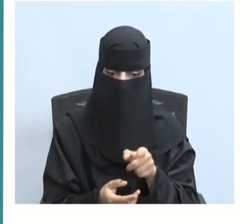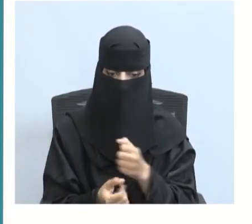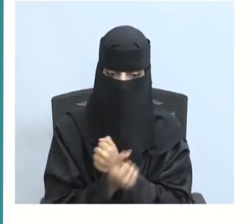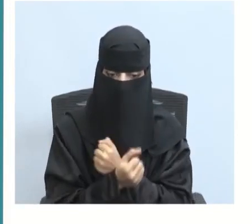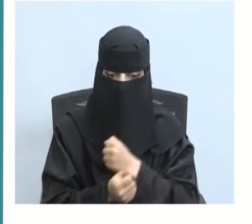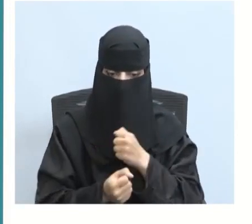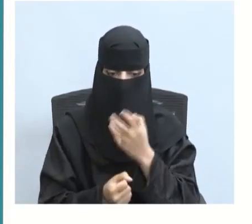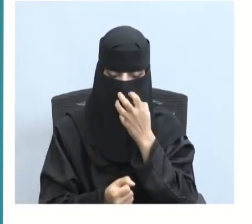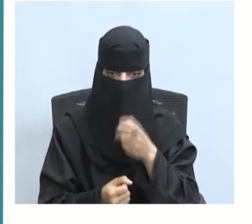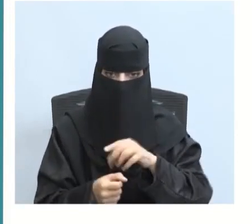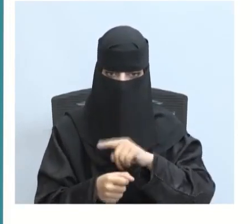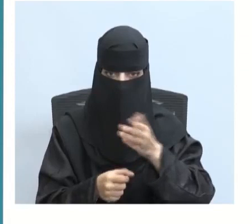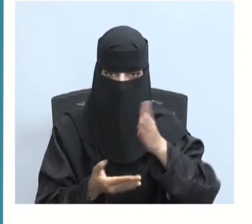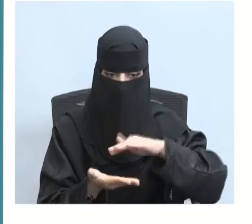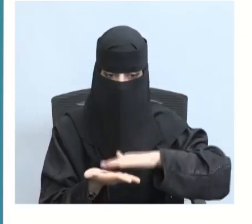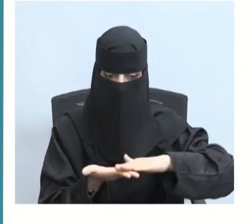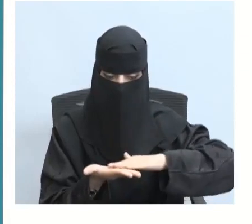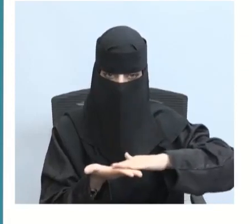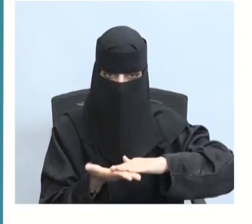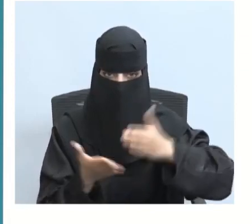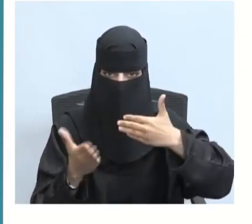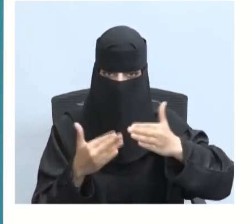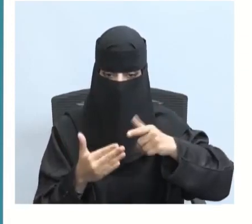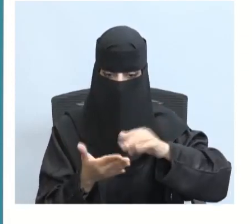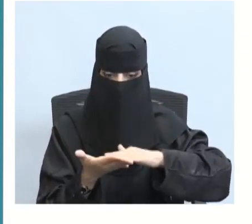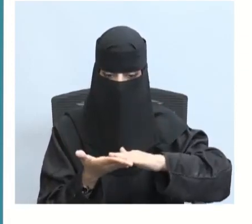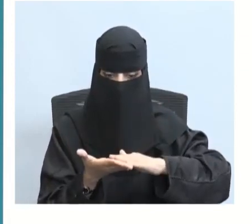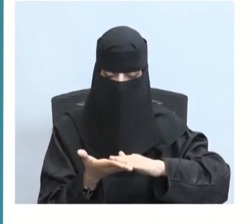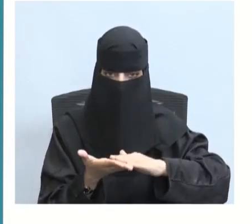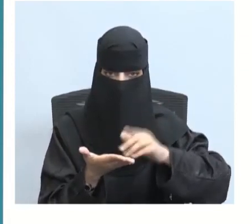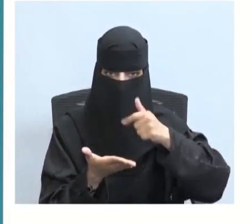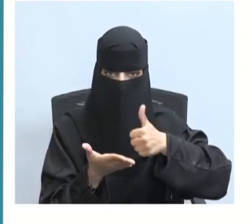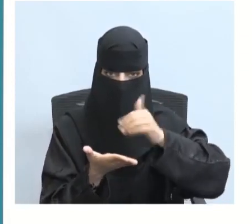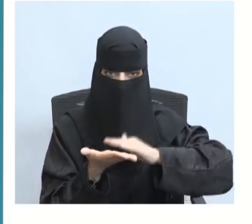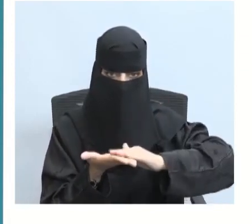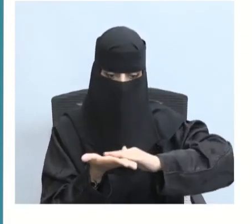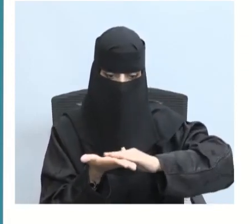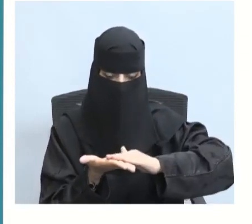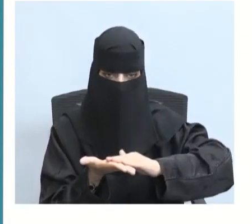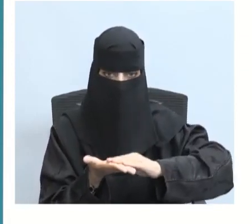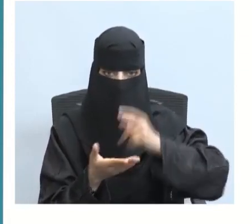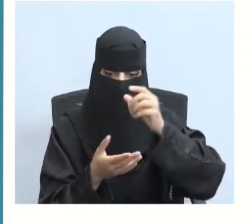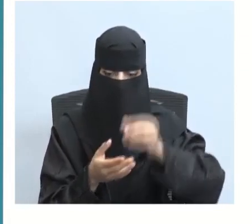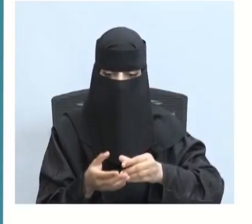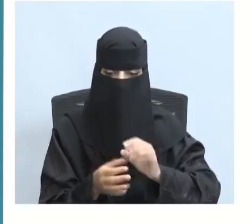طاقه حراريه على سطح الخشب حتى يتم بعد ذلك